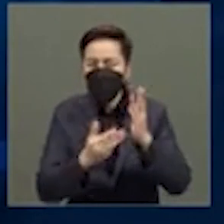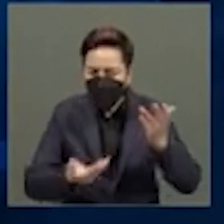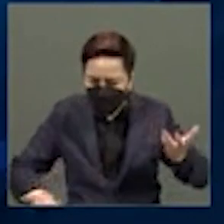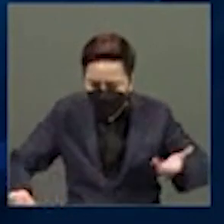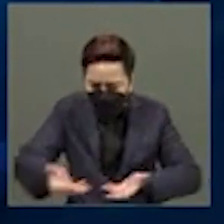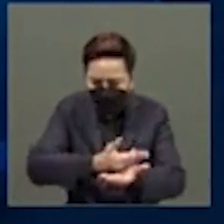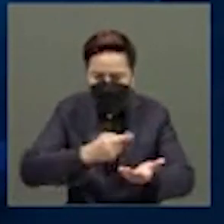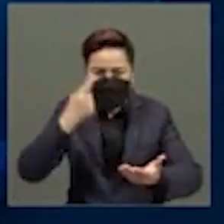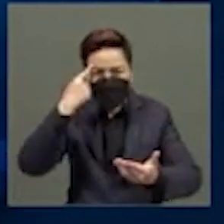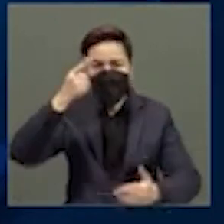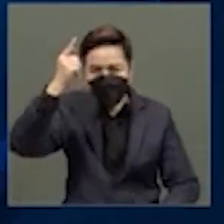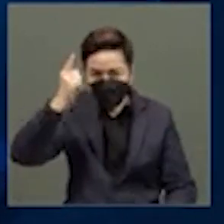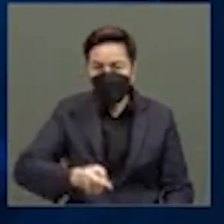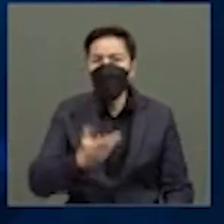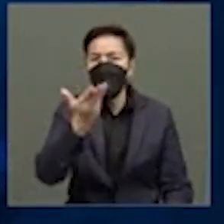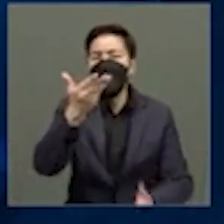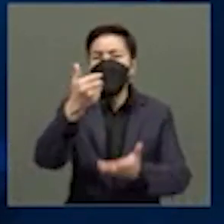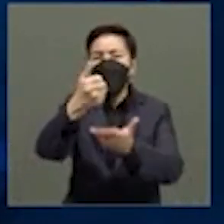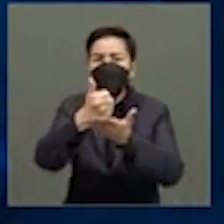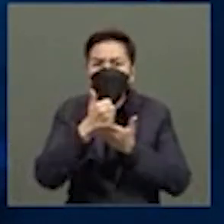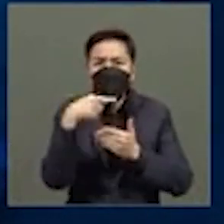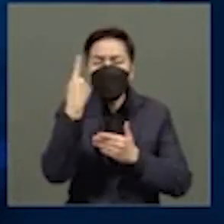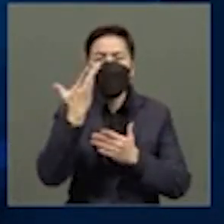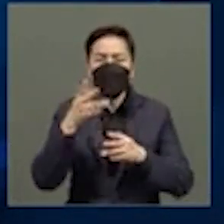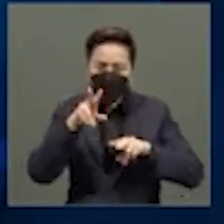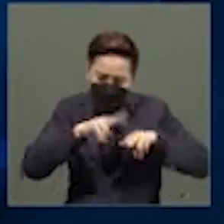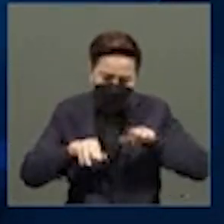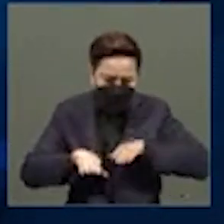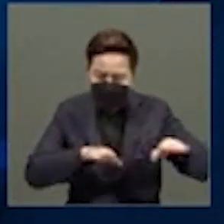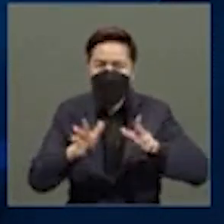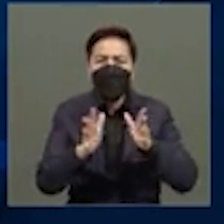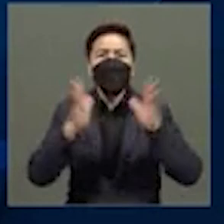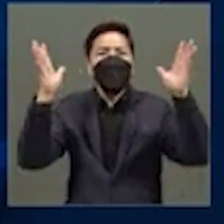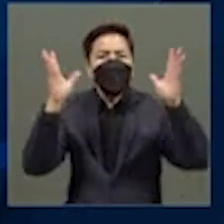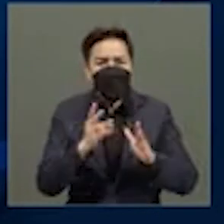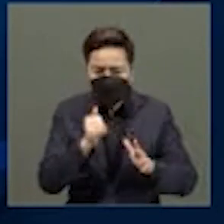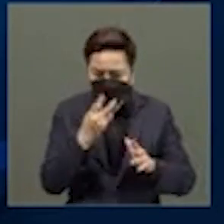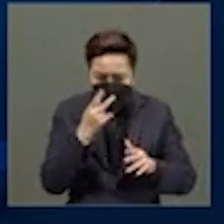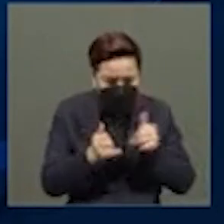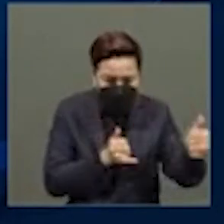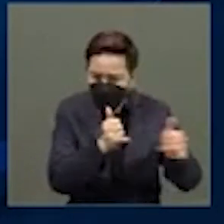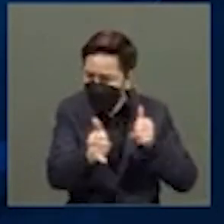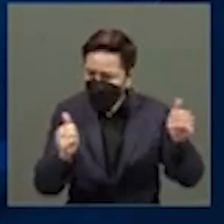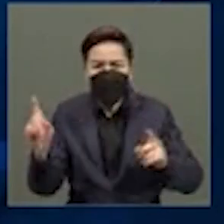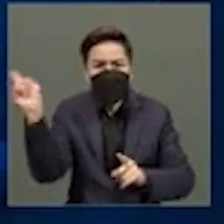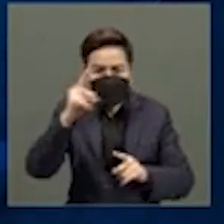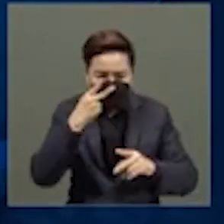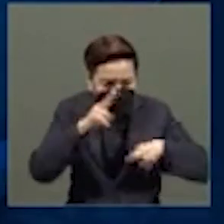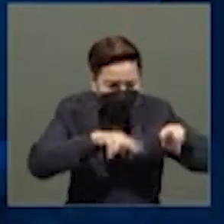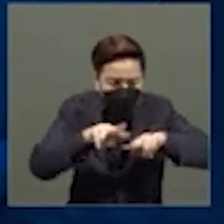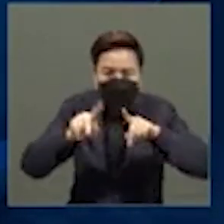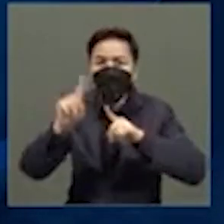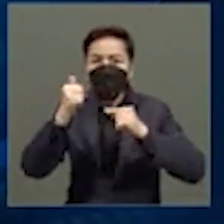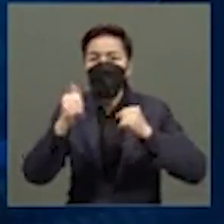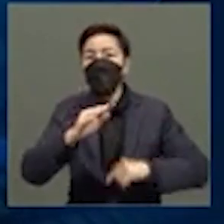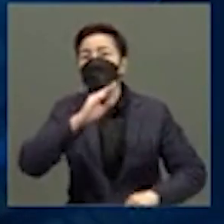คะว่าจำเป็นต้องขอความช่วยเหลือในเรื่องของการระดมตรวจแค่ไหนอย่างไรในพื้นที่ไหนอย่างนี้เป็นต้นนะคะหลักๆก็